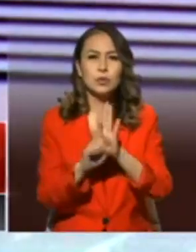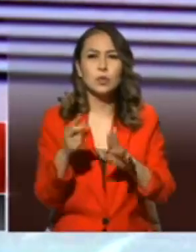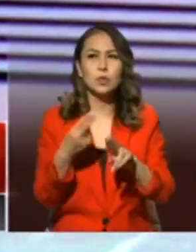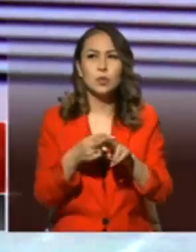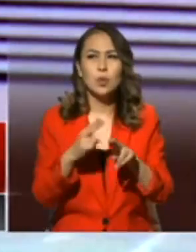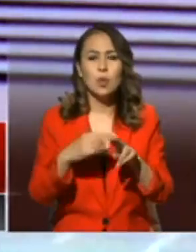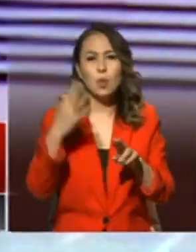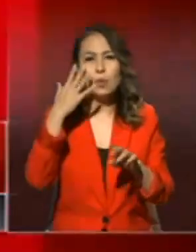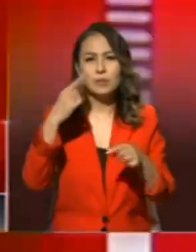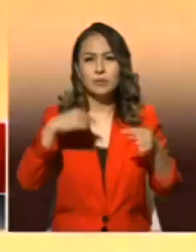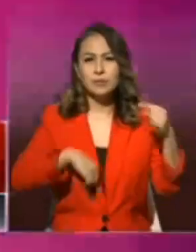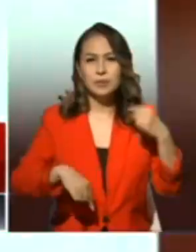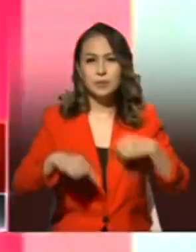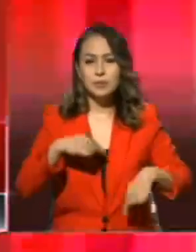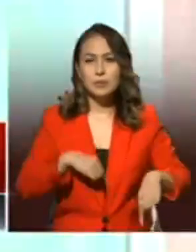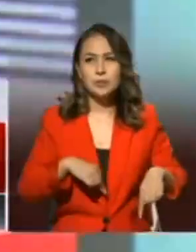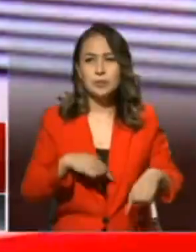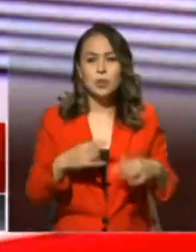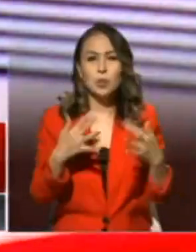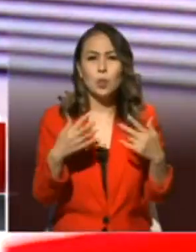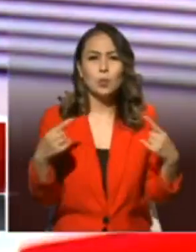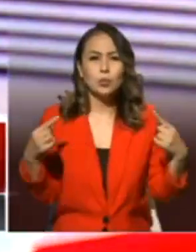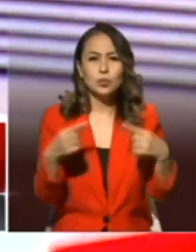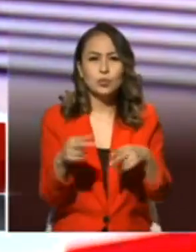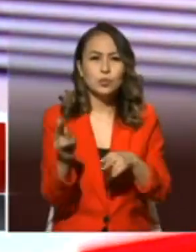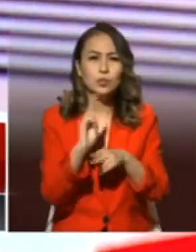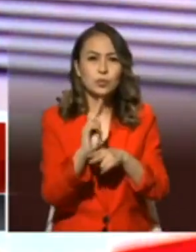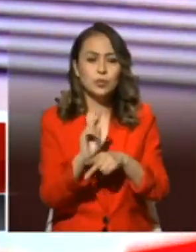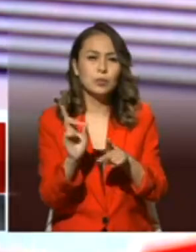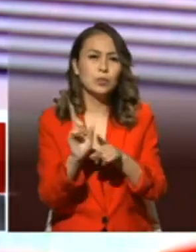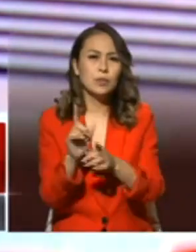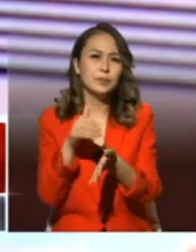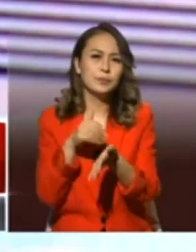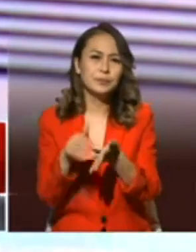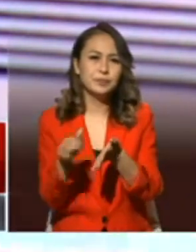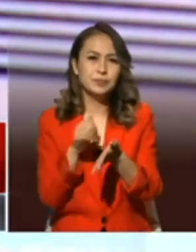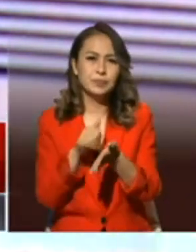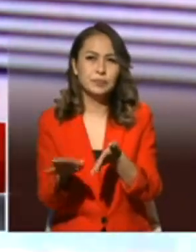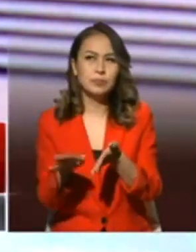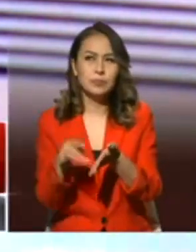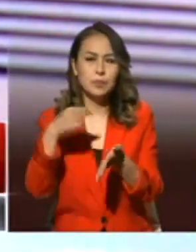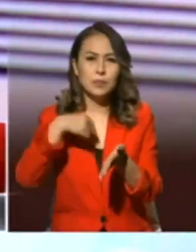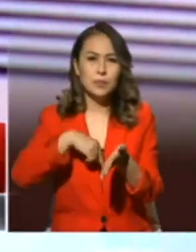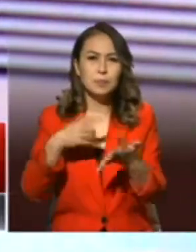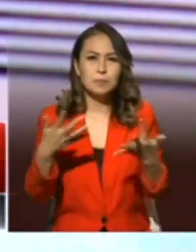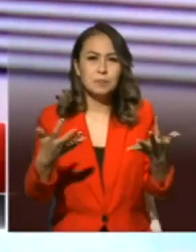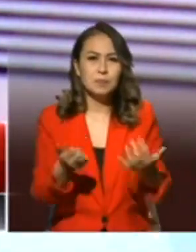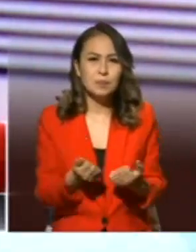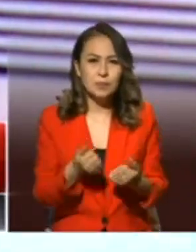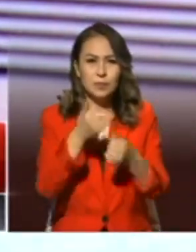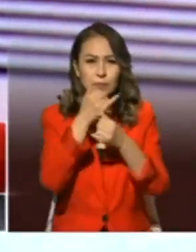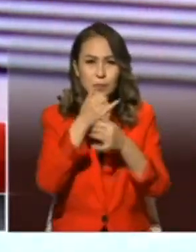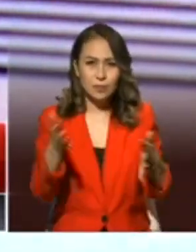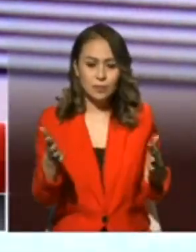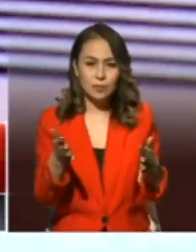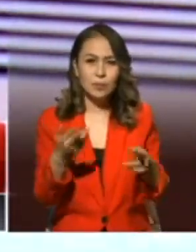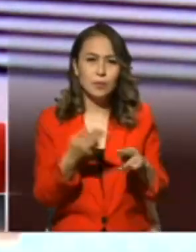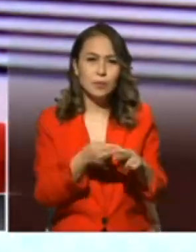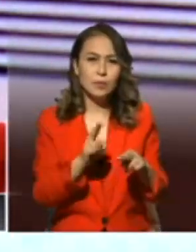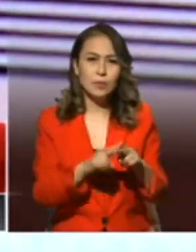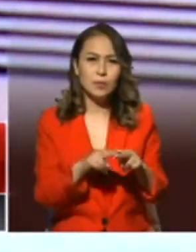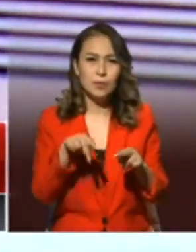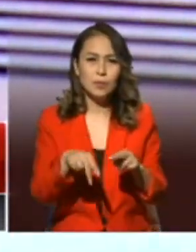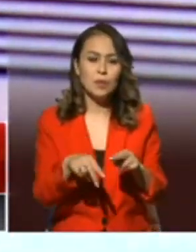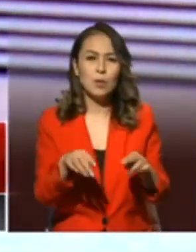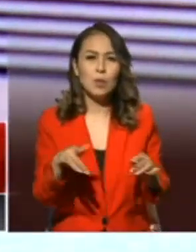орган салғаннан кейін қанша ем жүргізгенде де аттаржене қарсы, ем жүргізгенде ол ана қабылдамайды. Сол кезде ана салған